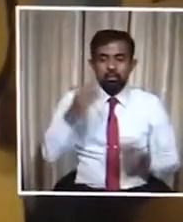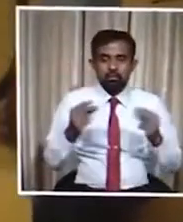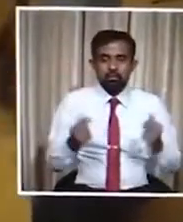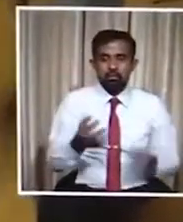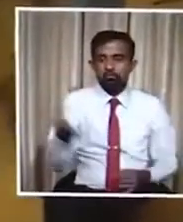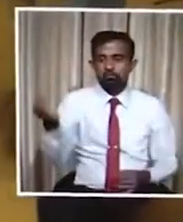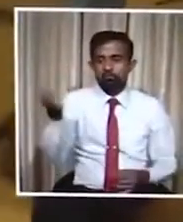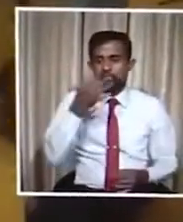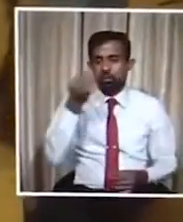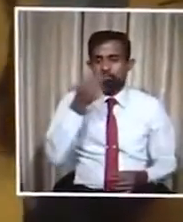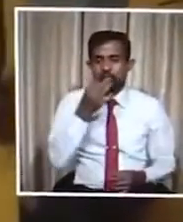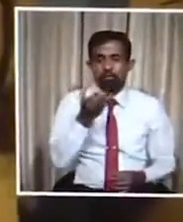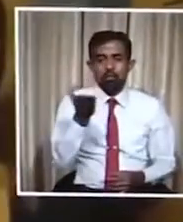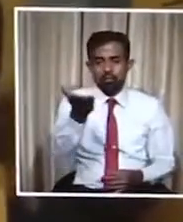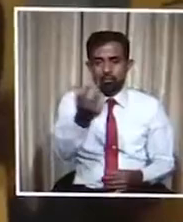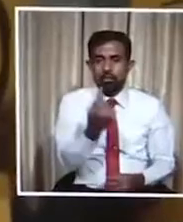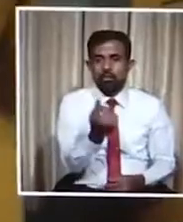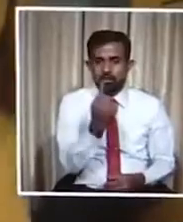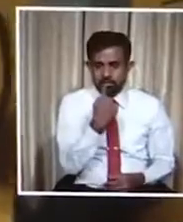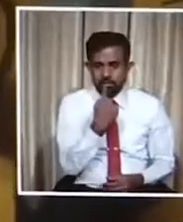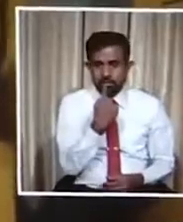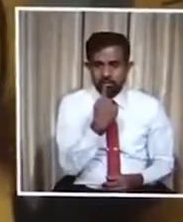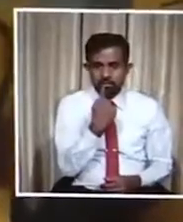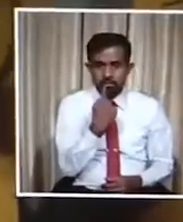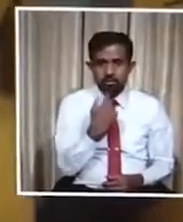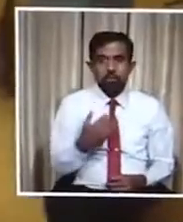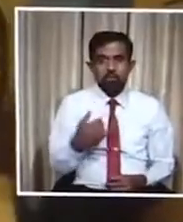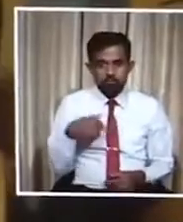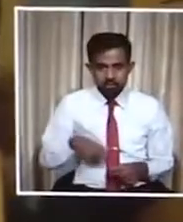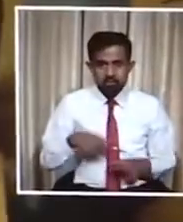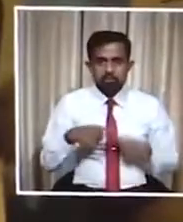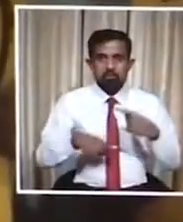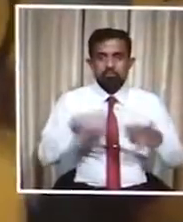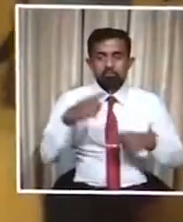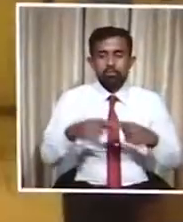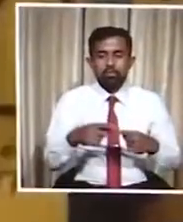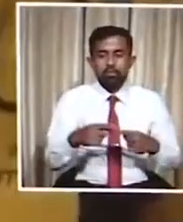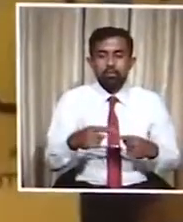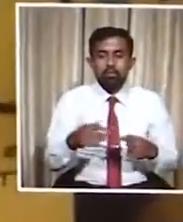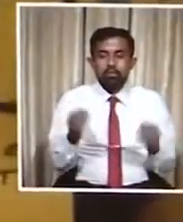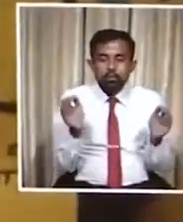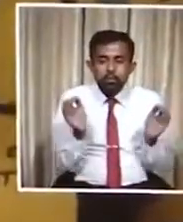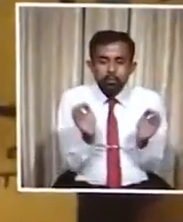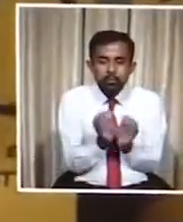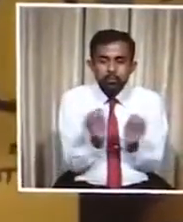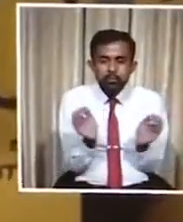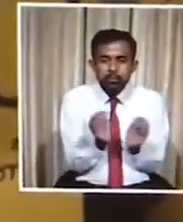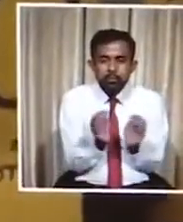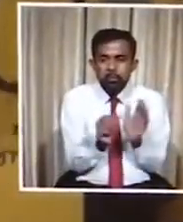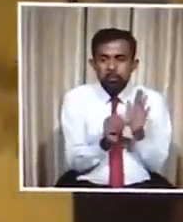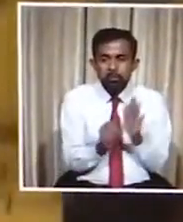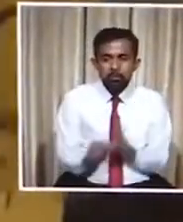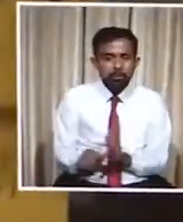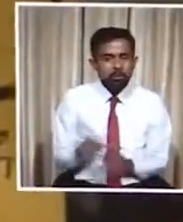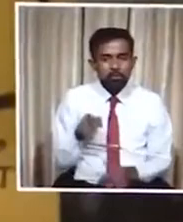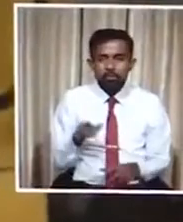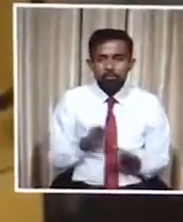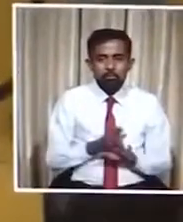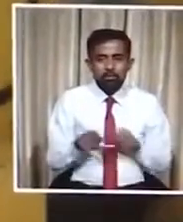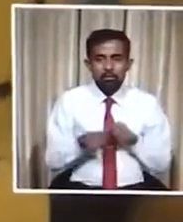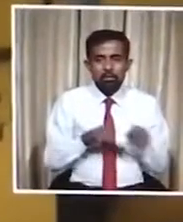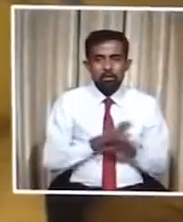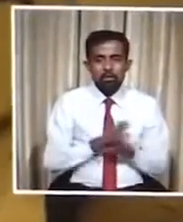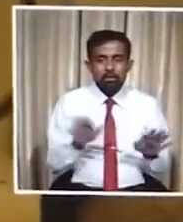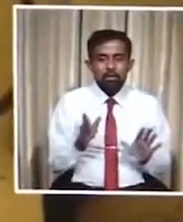செய்திருக்கிறீர்கள். இதுதான் இங்கே நடக்கிறது. காலம் காலமாக சிறுபான்மையினர் ஒதுக்கப்படுவது இங்கு மட்டுமல்ல, எல்லா